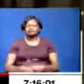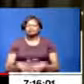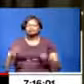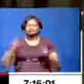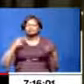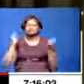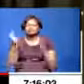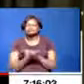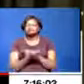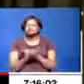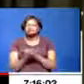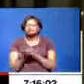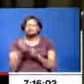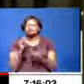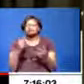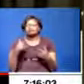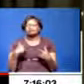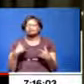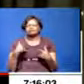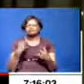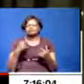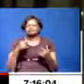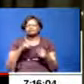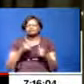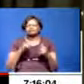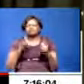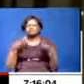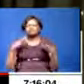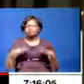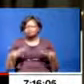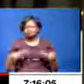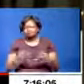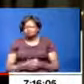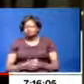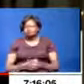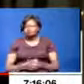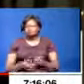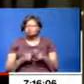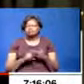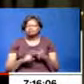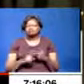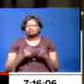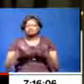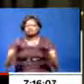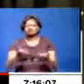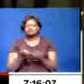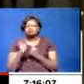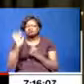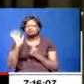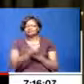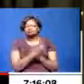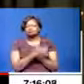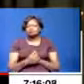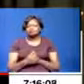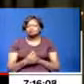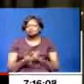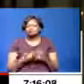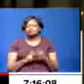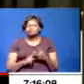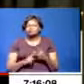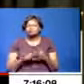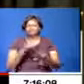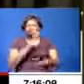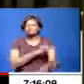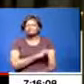Tuibadilishe iwe ni mambo ya wananchi na matakwa yao, na empowerment